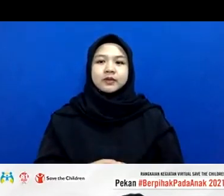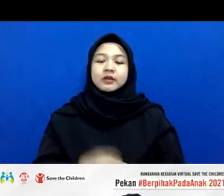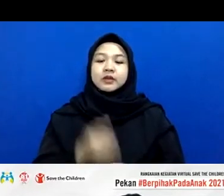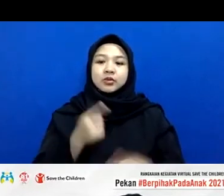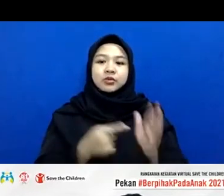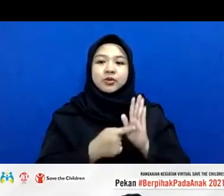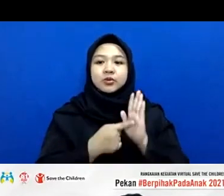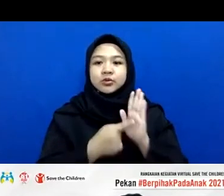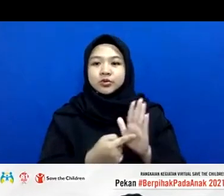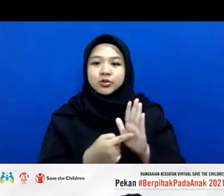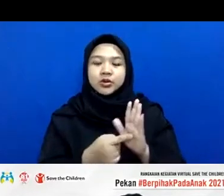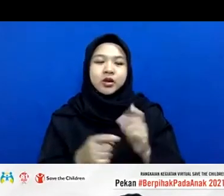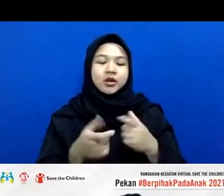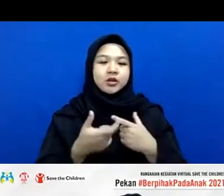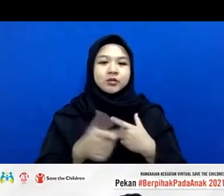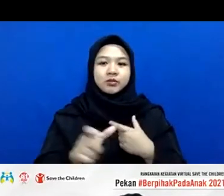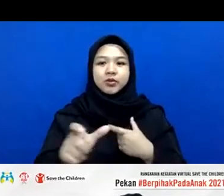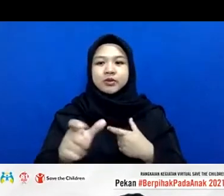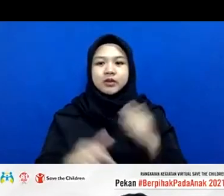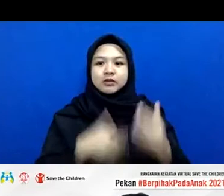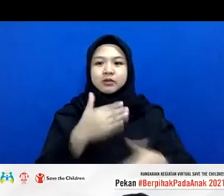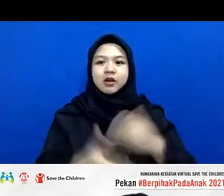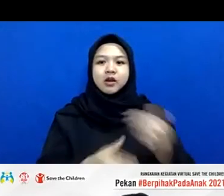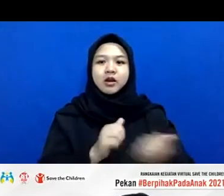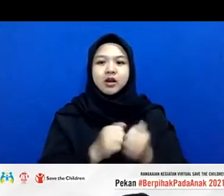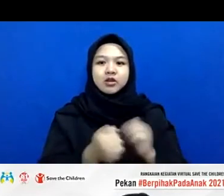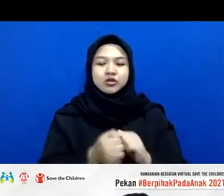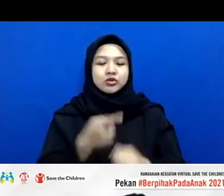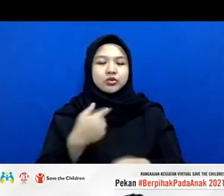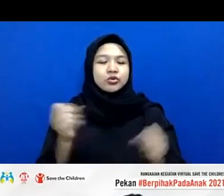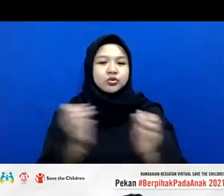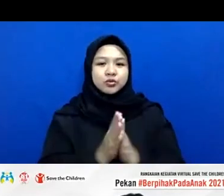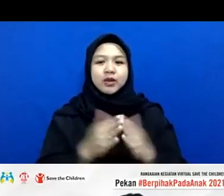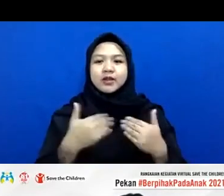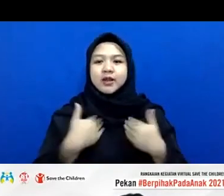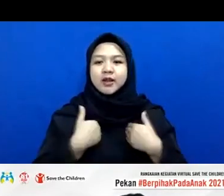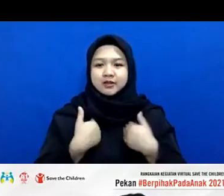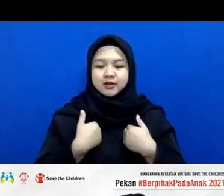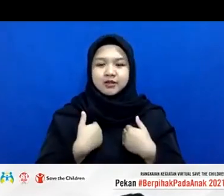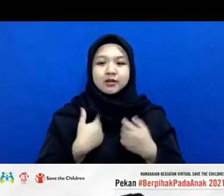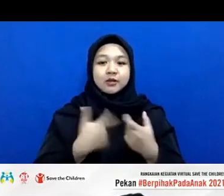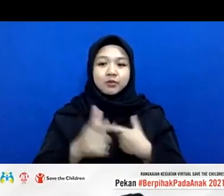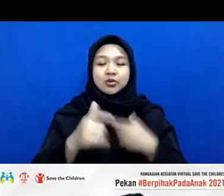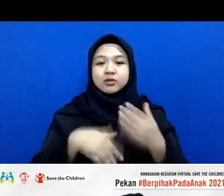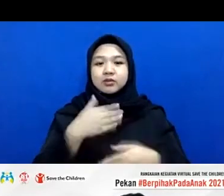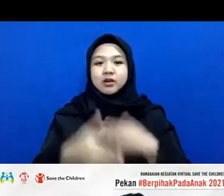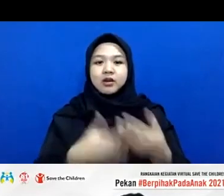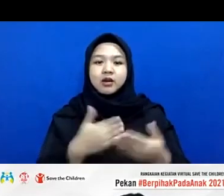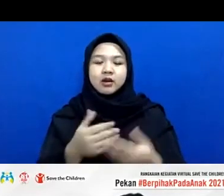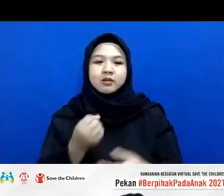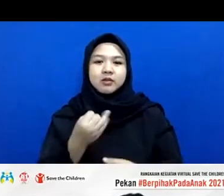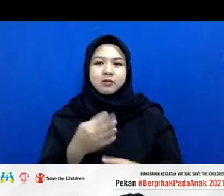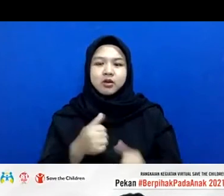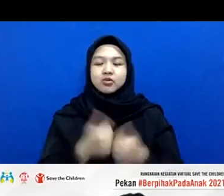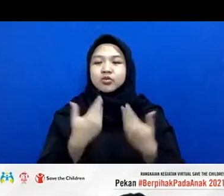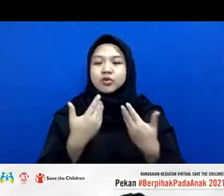bahwa proses penanganan kasus itu ada jumlahnya. Kemudian proses penanganan itu ada berapa dan sudah